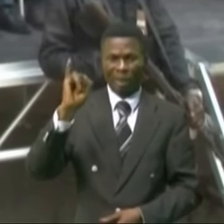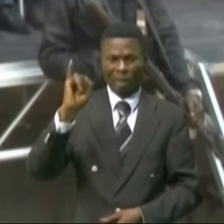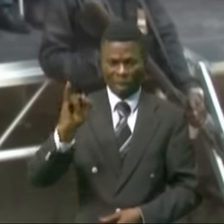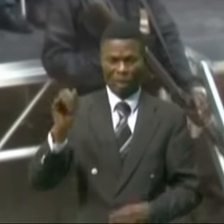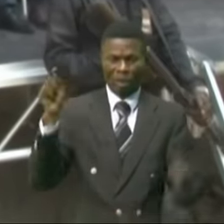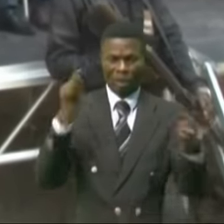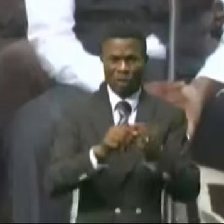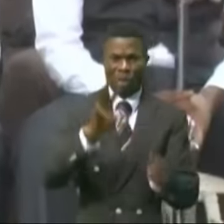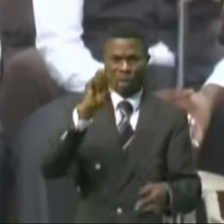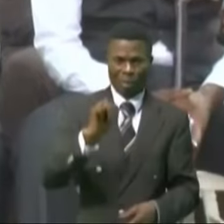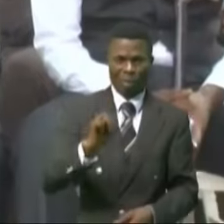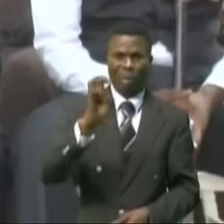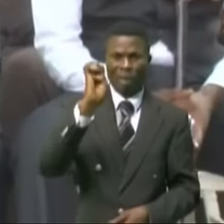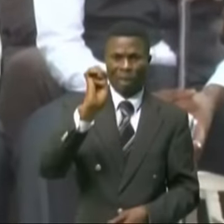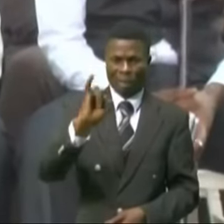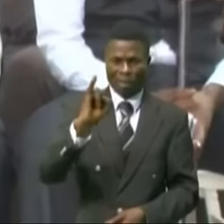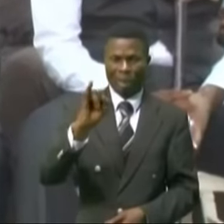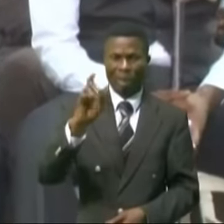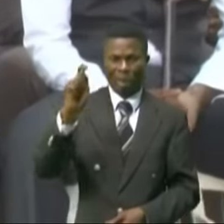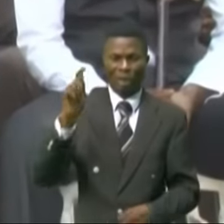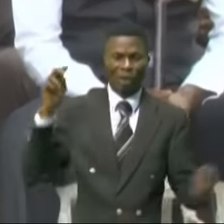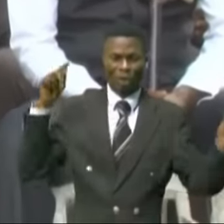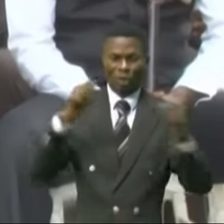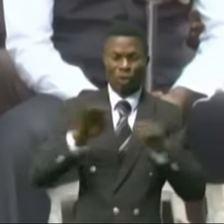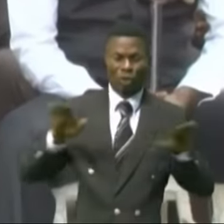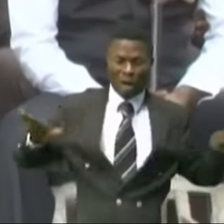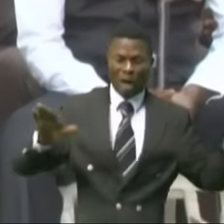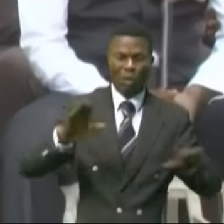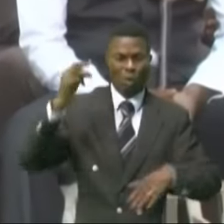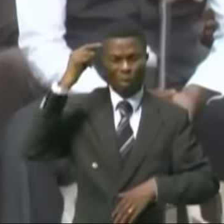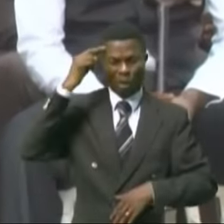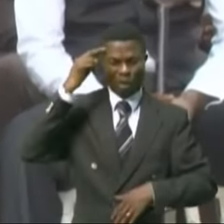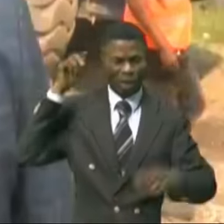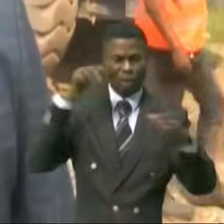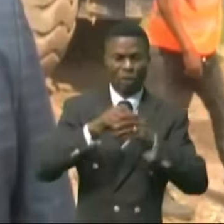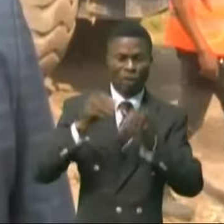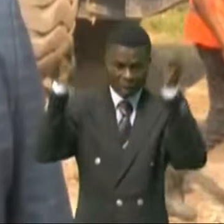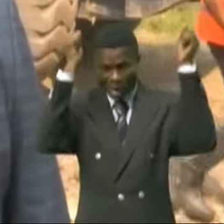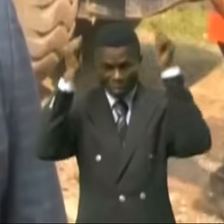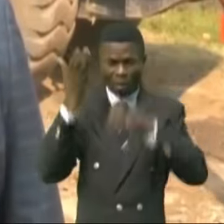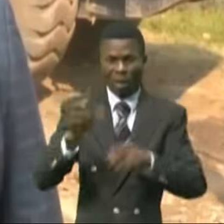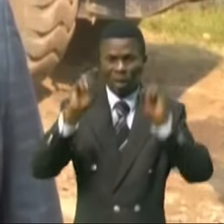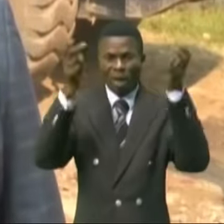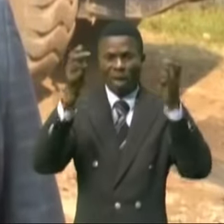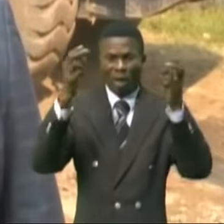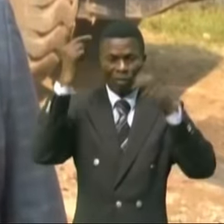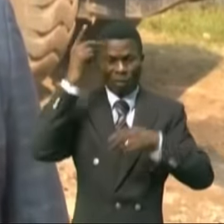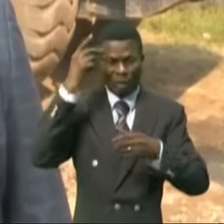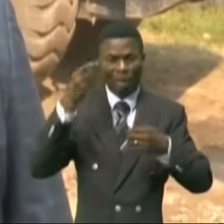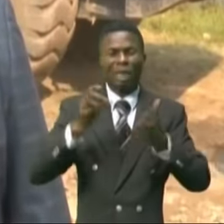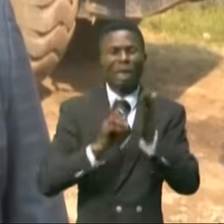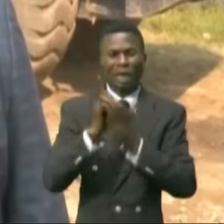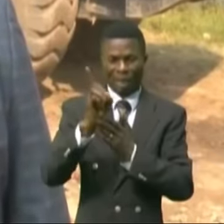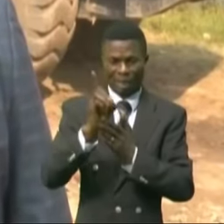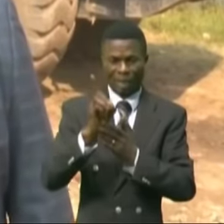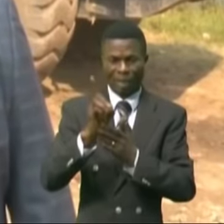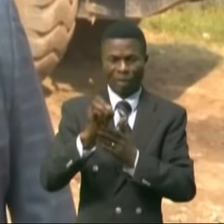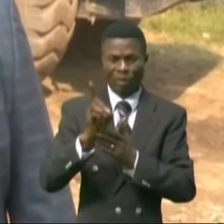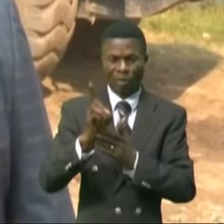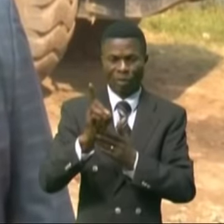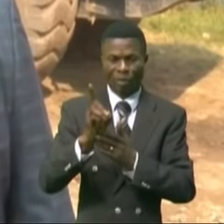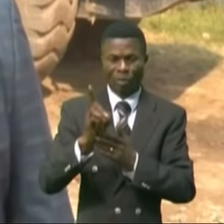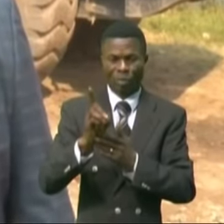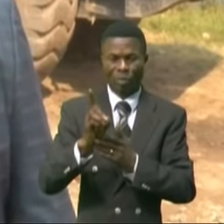nous allons aller vers l'aéroport et puis vers Maluku. La ville de Kinshasa ne doit pas être développée suivant